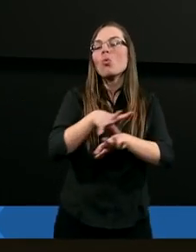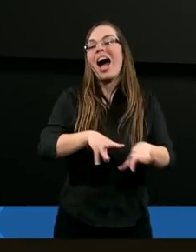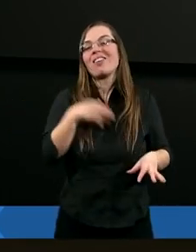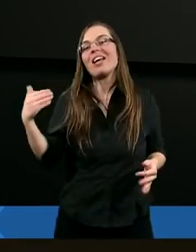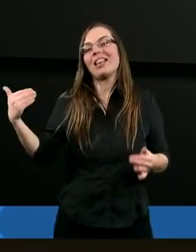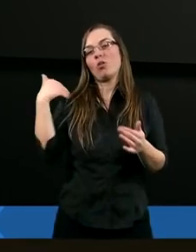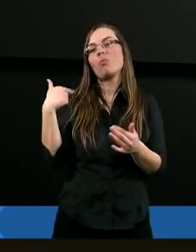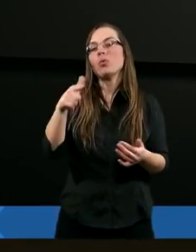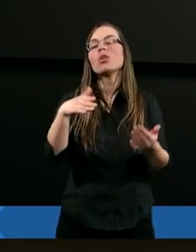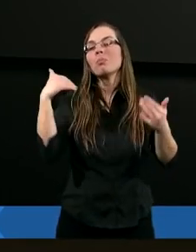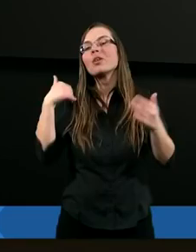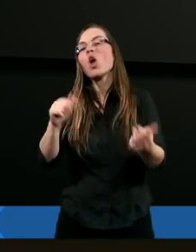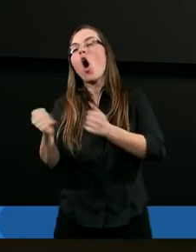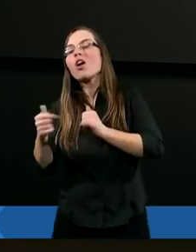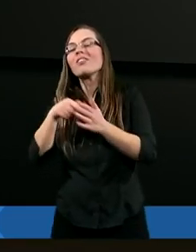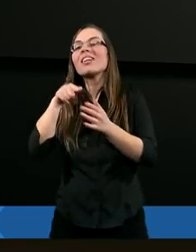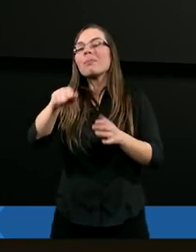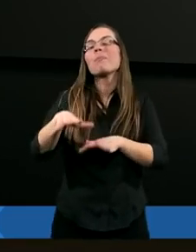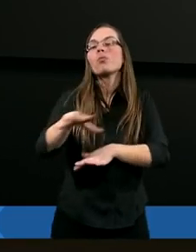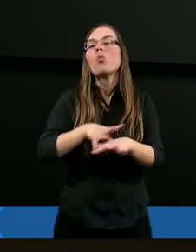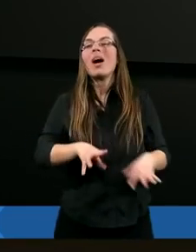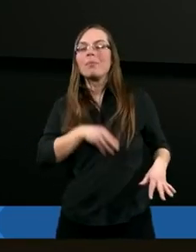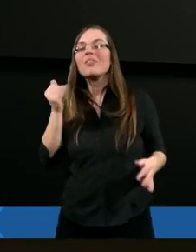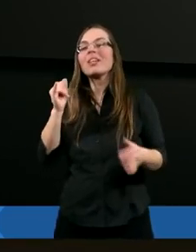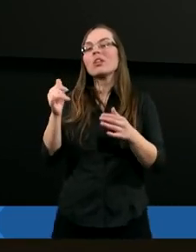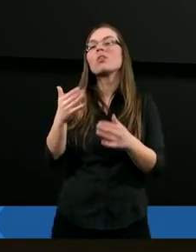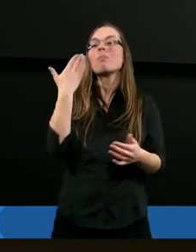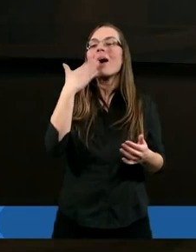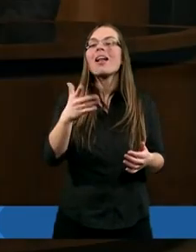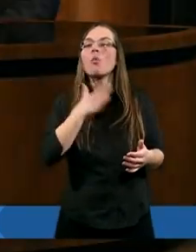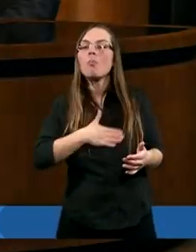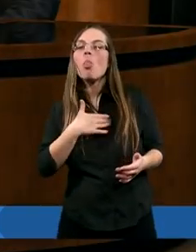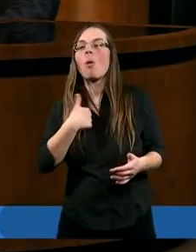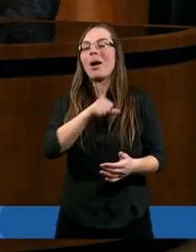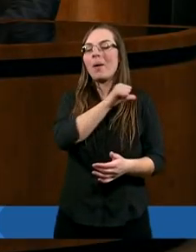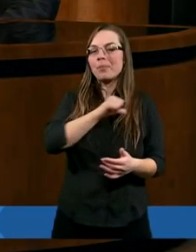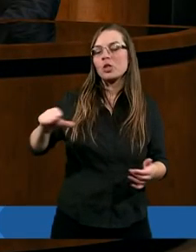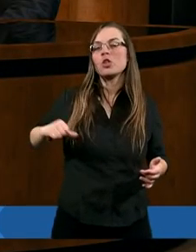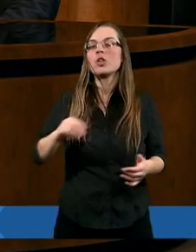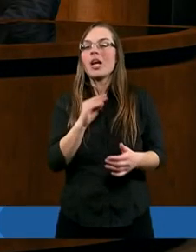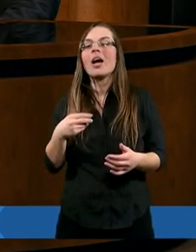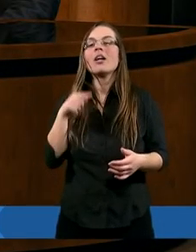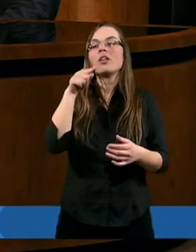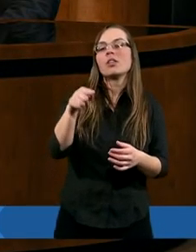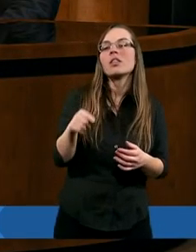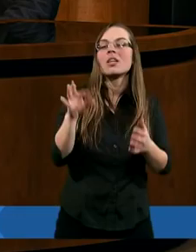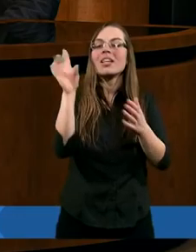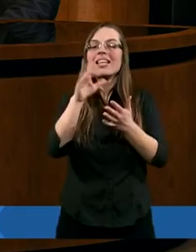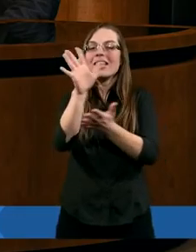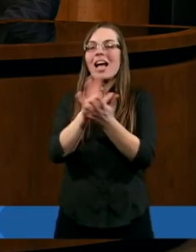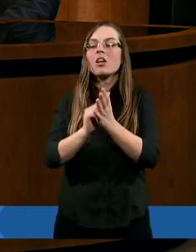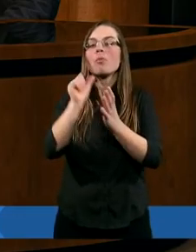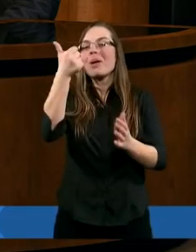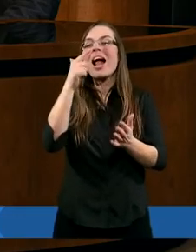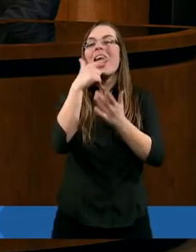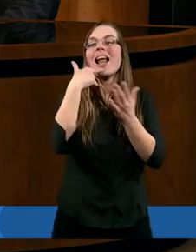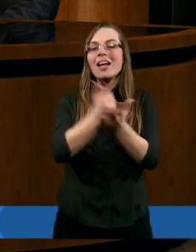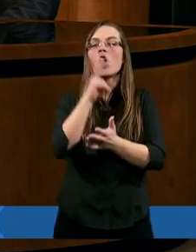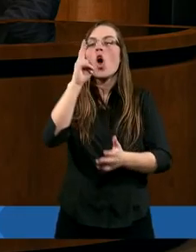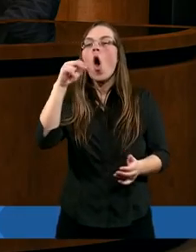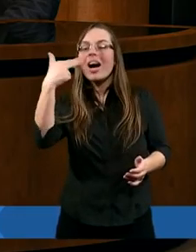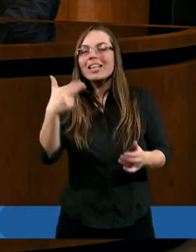Świętego, byśmy powiedzieli ochrzczeni tym Duchem Świętym. Bardzo podoba mi się tekst z pierwszego listu do